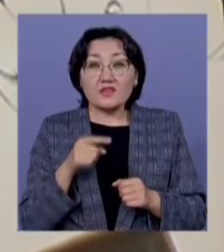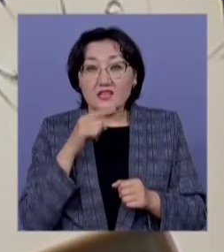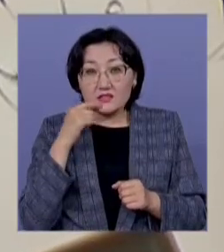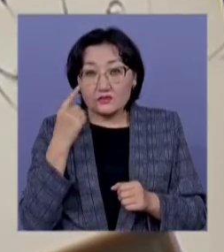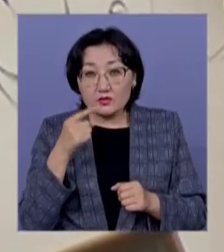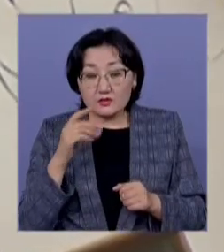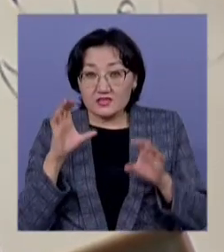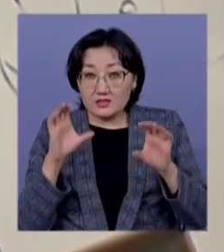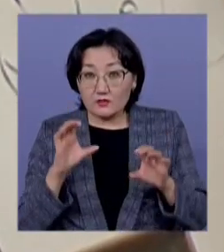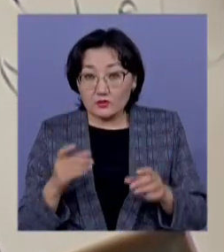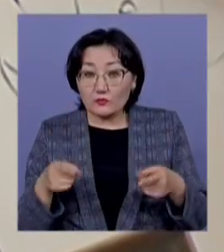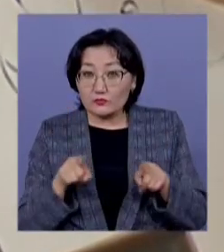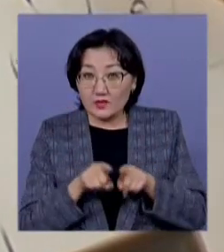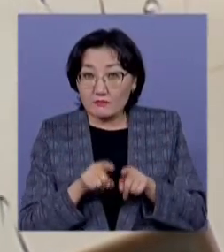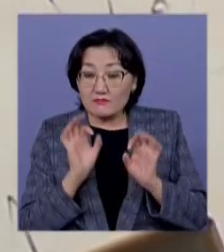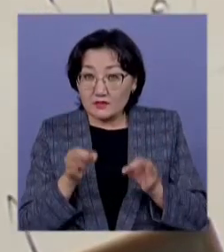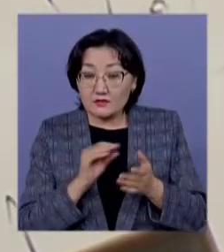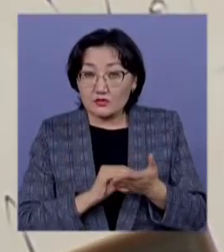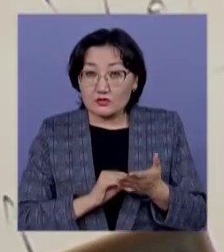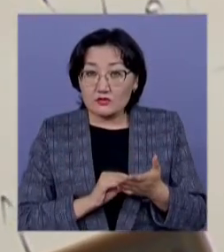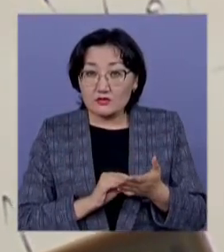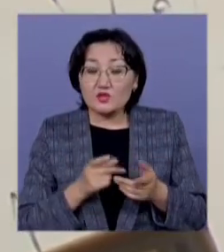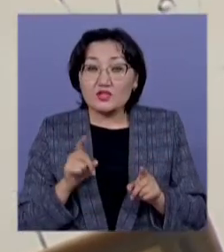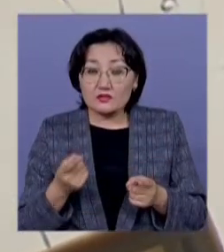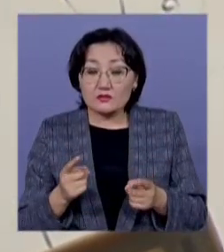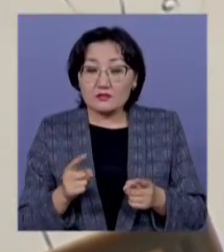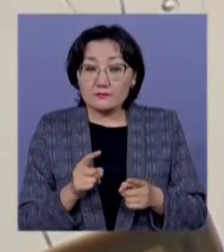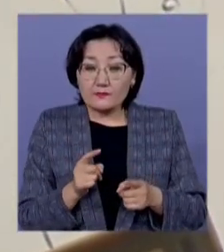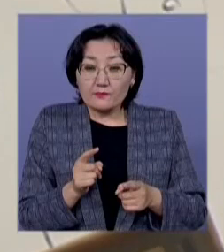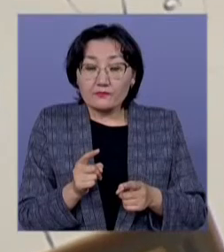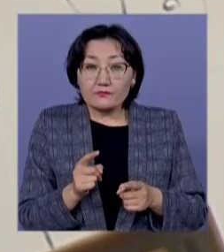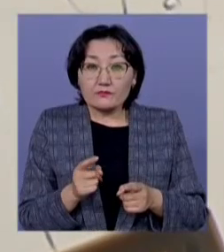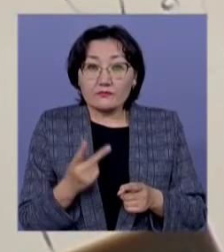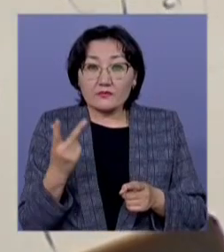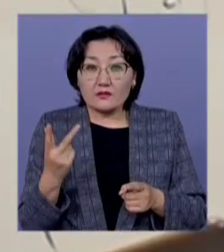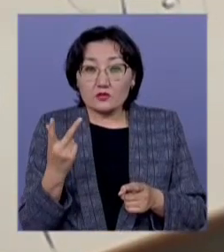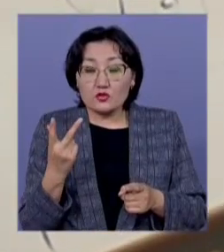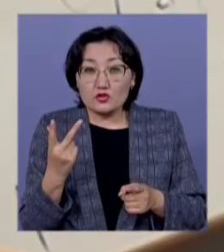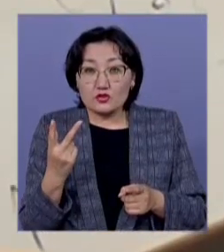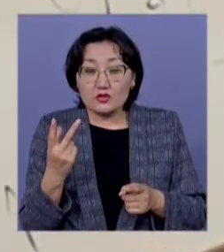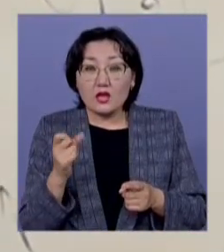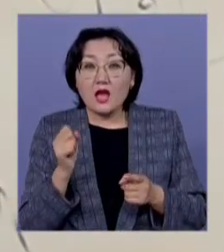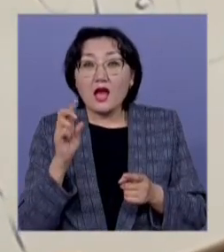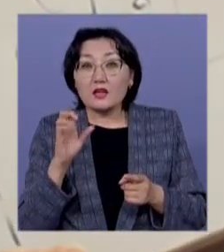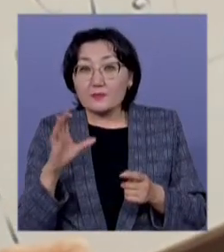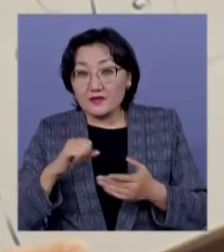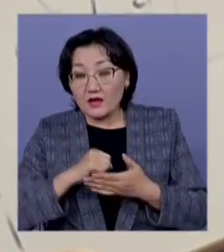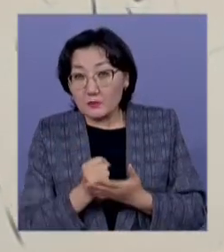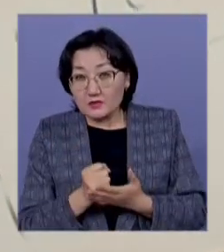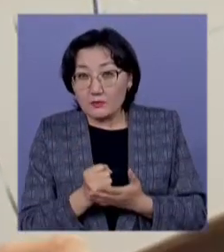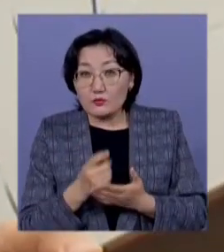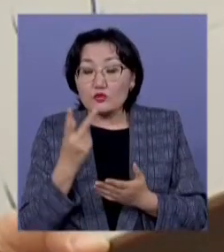Тіліміздің заңдылығы осыны сұрап тұр мінекей. Неге? Үш рет әліпби қабылдап, үшеуінде